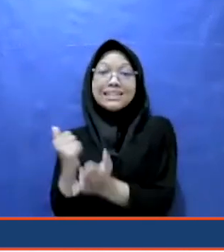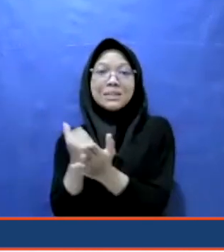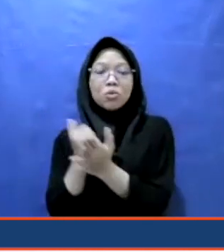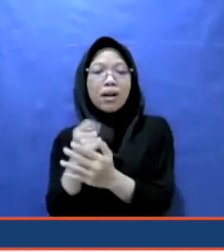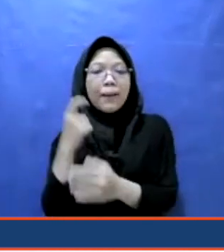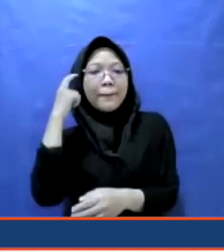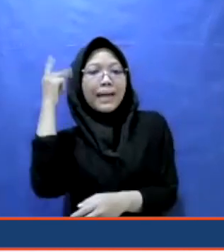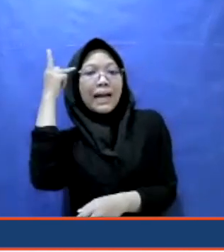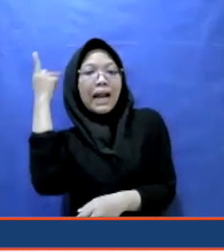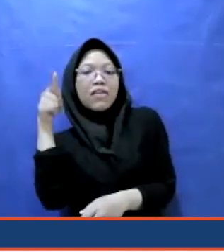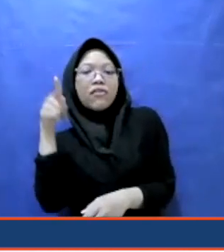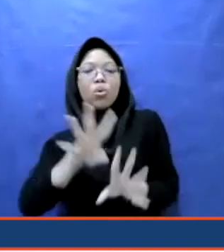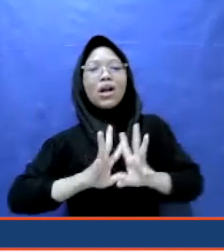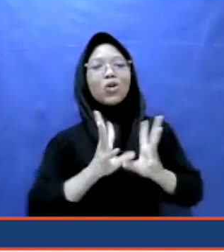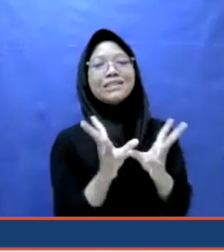sangat am